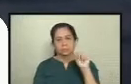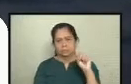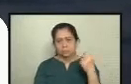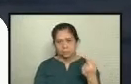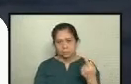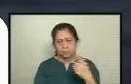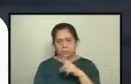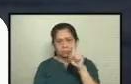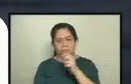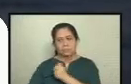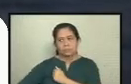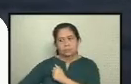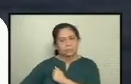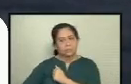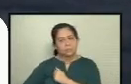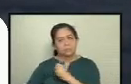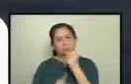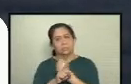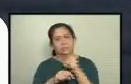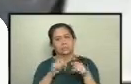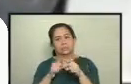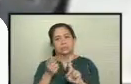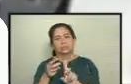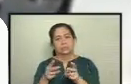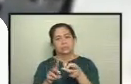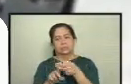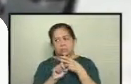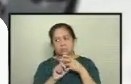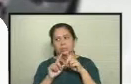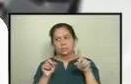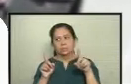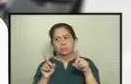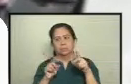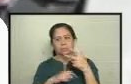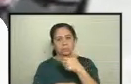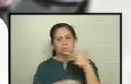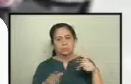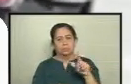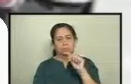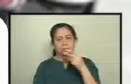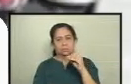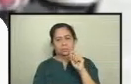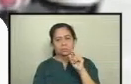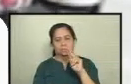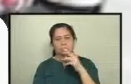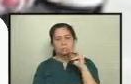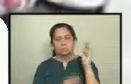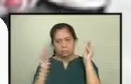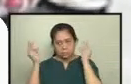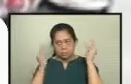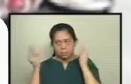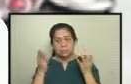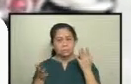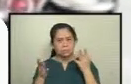at isang sundalo. Setyembre nang dukutin ng mga bandido ang mga banyaga sa Lahad Datu, Malaysia.